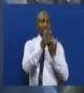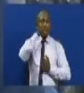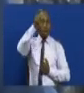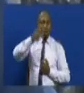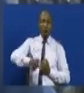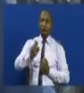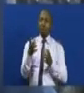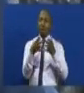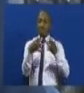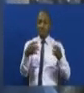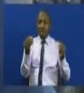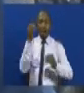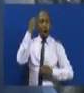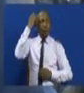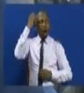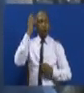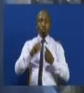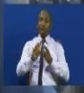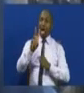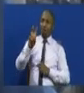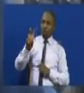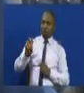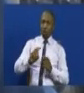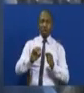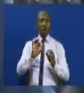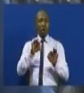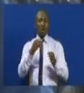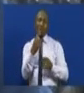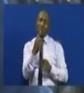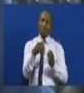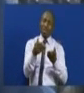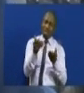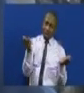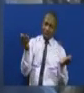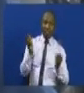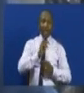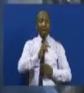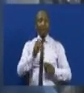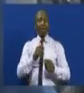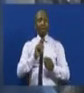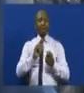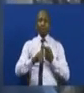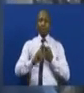kwa magonjwa ya kirusi kwa namna moja au nyingine, hata kama sio kushambulia